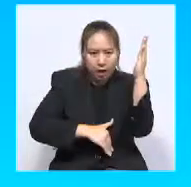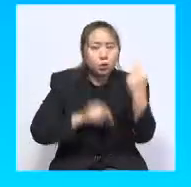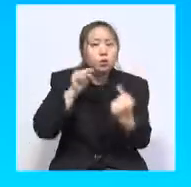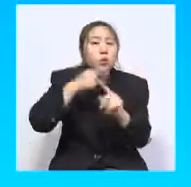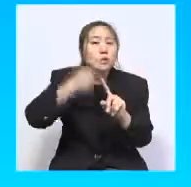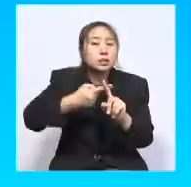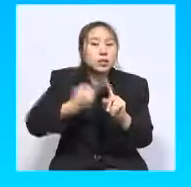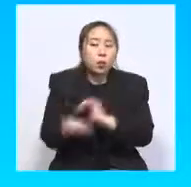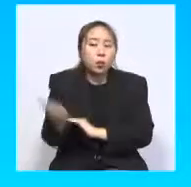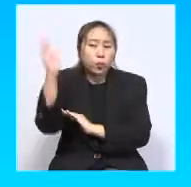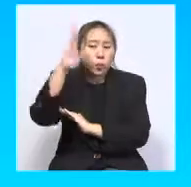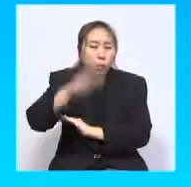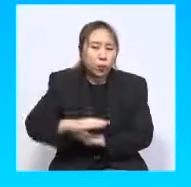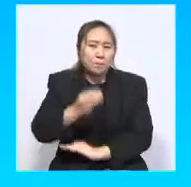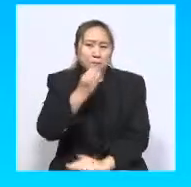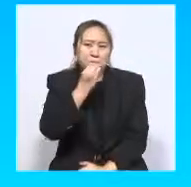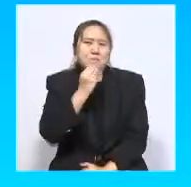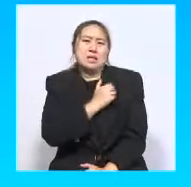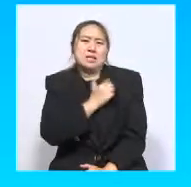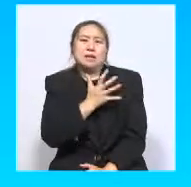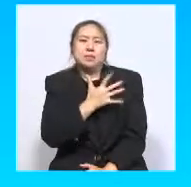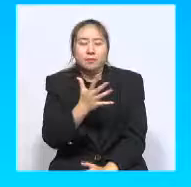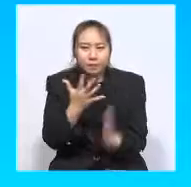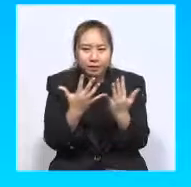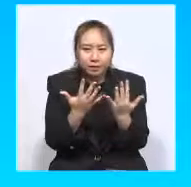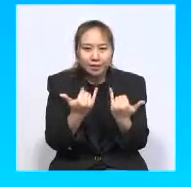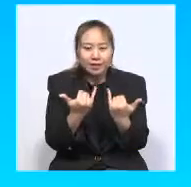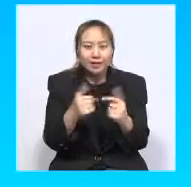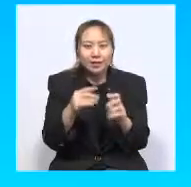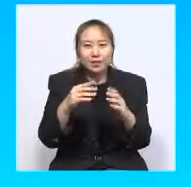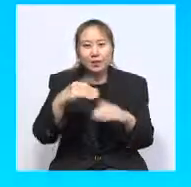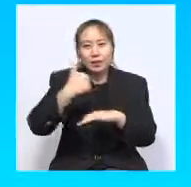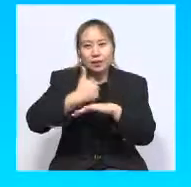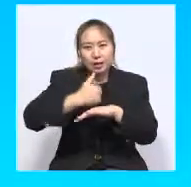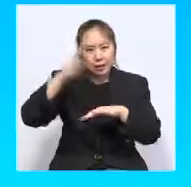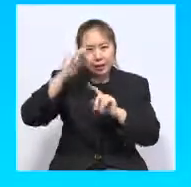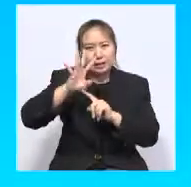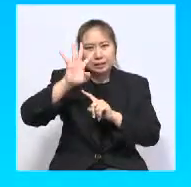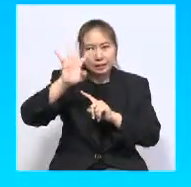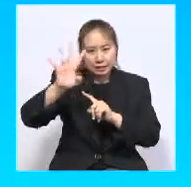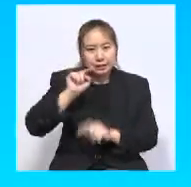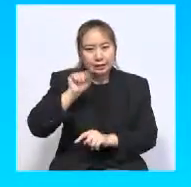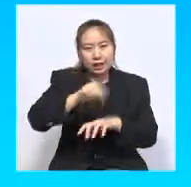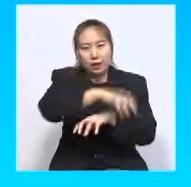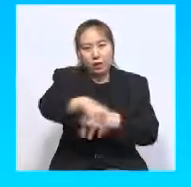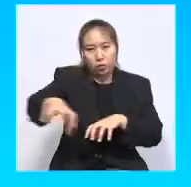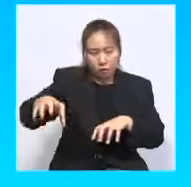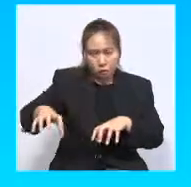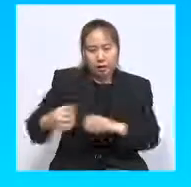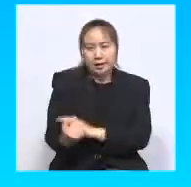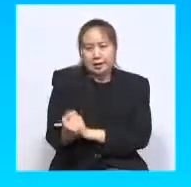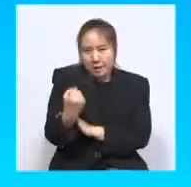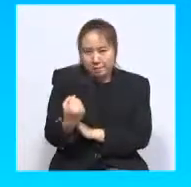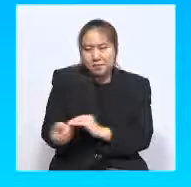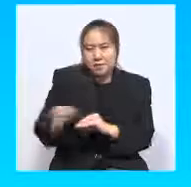ห่วงเดือนรอมฎอนกันอย่างต่อเนื่องค่ะซึ่งทางพลโทปิยวัฒน์นาควานิชแม่ทัพภาคที่4ก็ได้กำชับให้ทุกหน่วยเพิ่มความเข้มงว